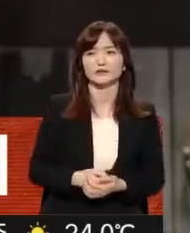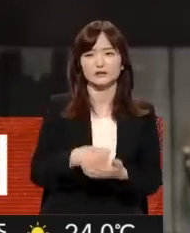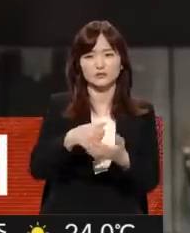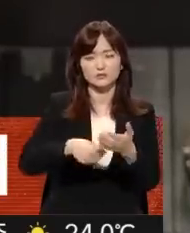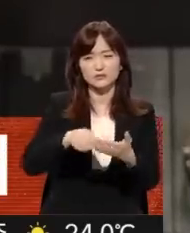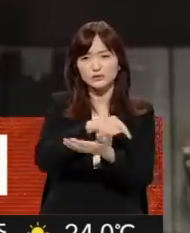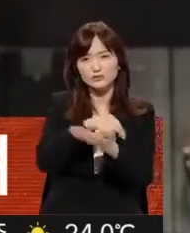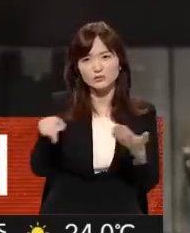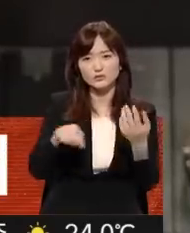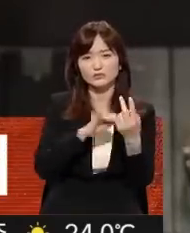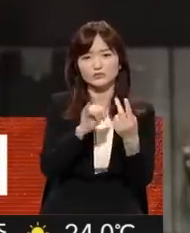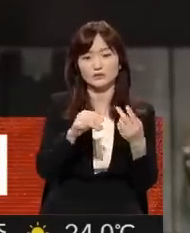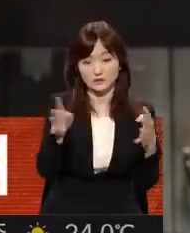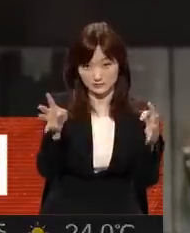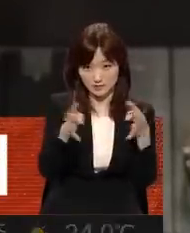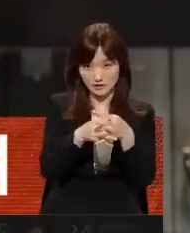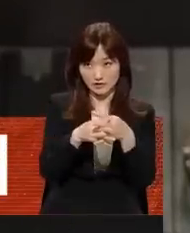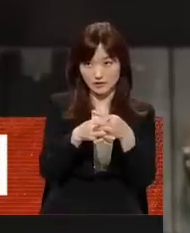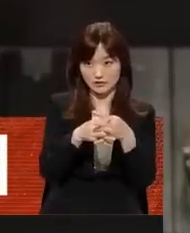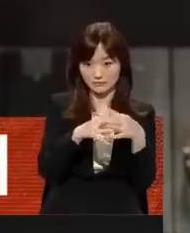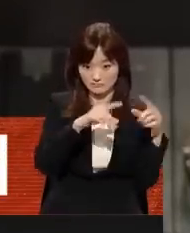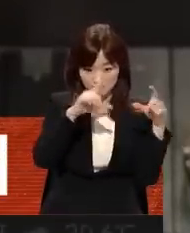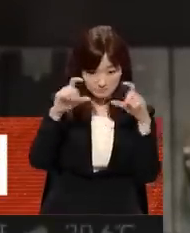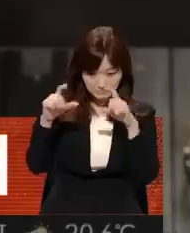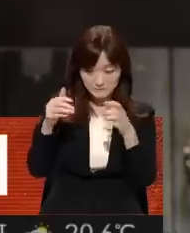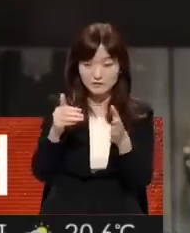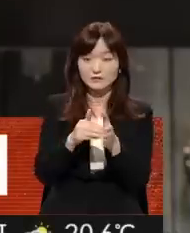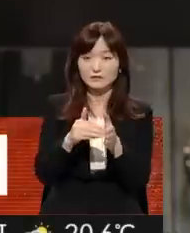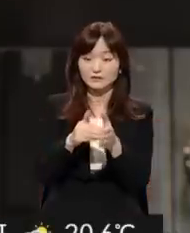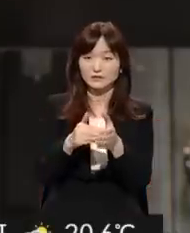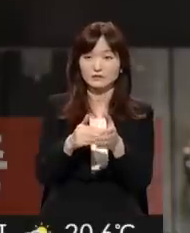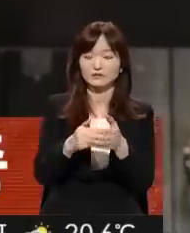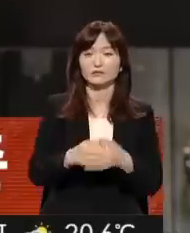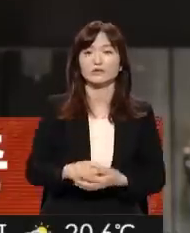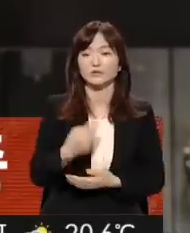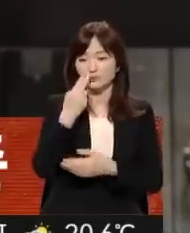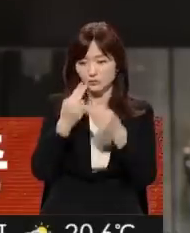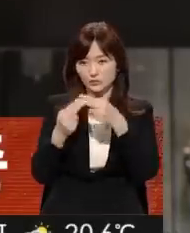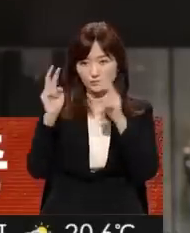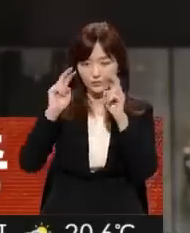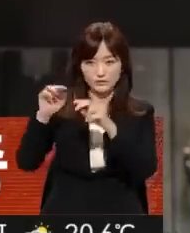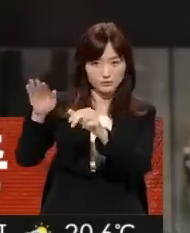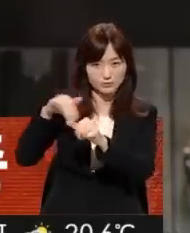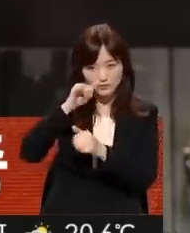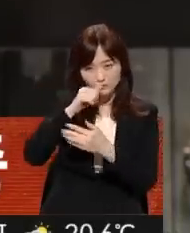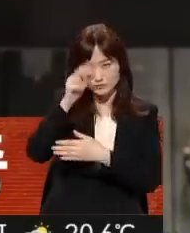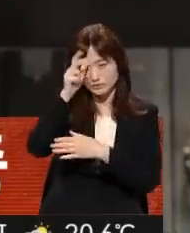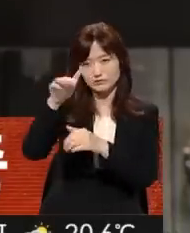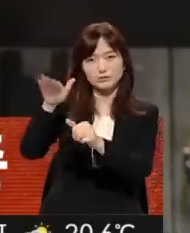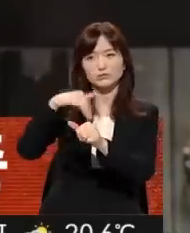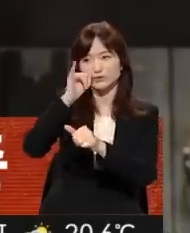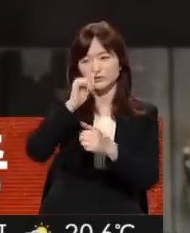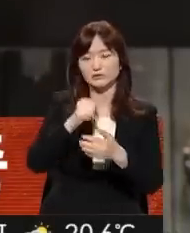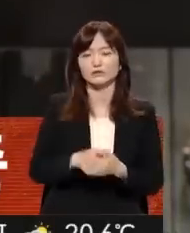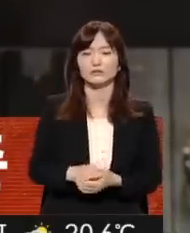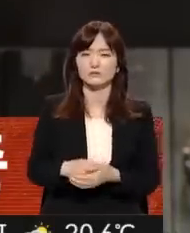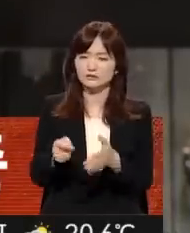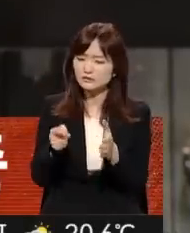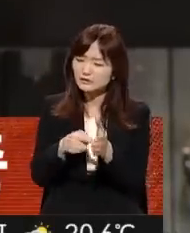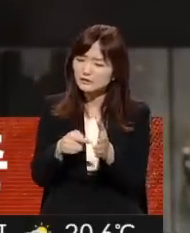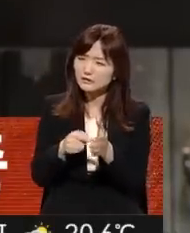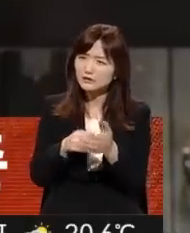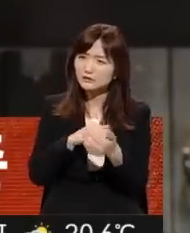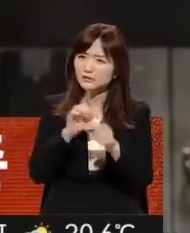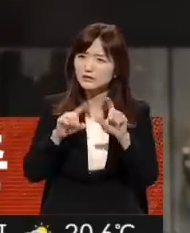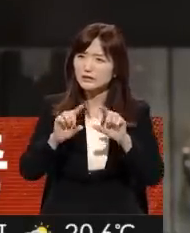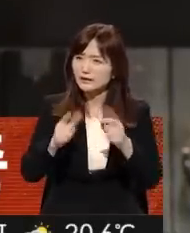피해는 두 사람이 합의하여서 사진 찍고 떠날 수도 있고. 보험회사 부를 수도 있고 경찰을 부를 수도 있는데 당시 긴급한 사항이 아니면